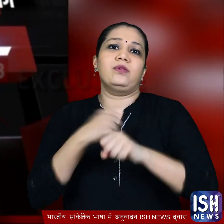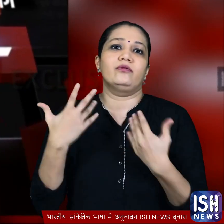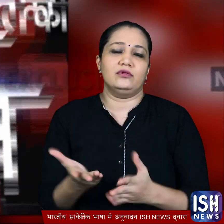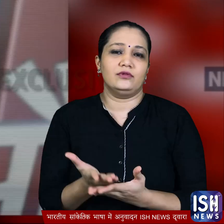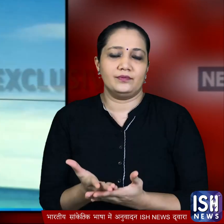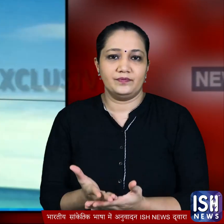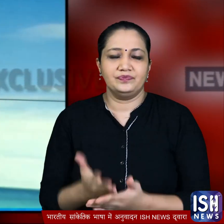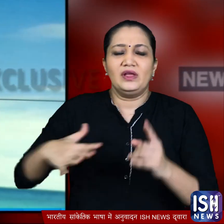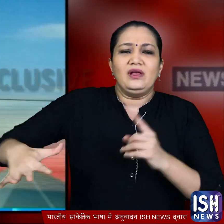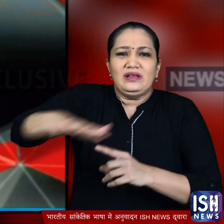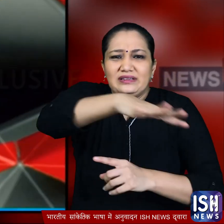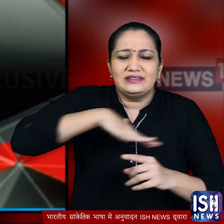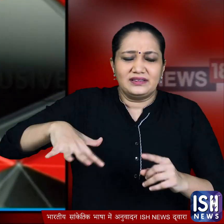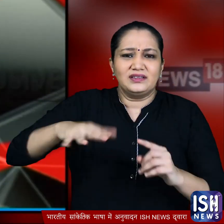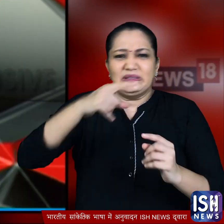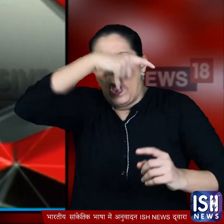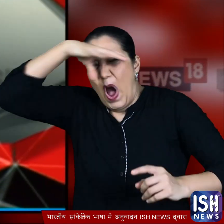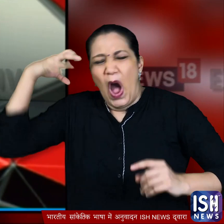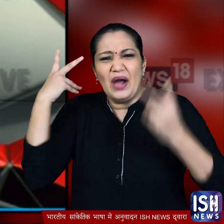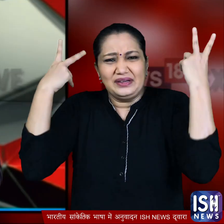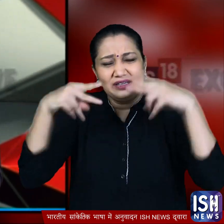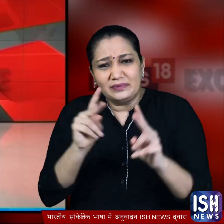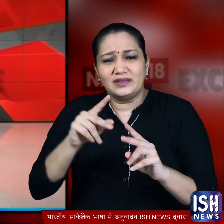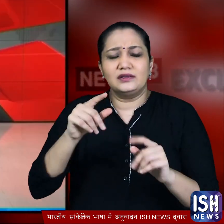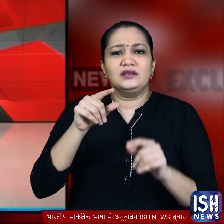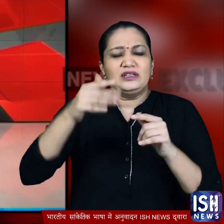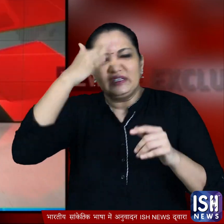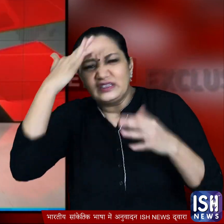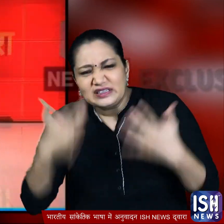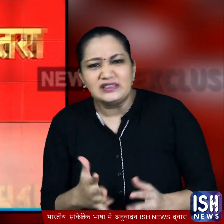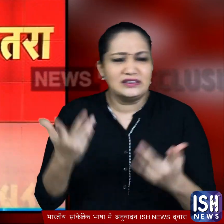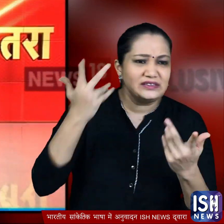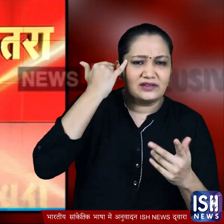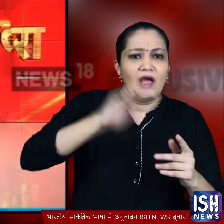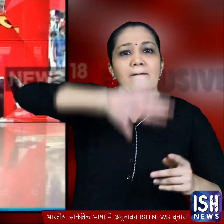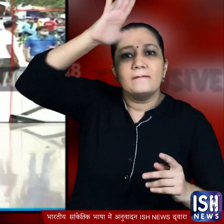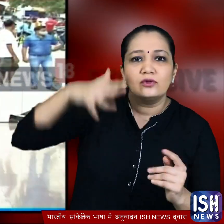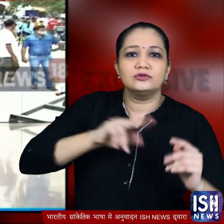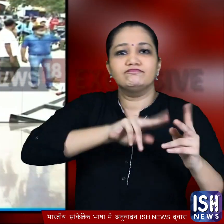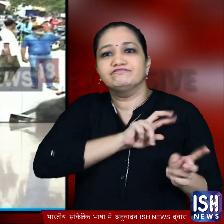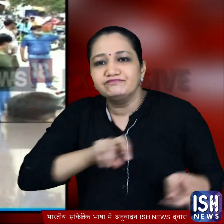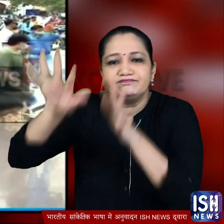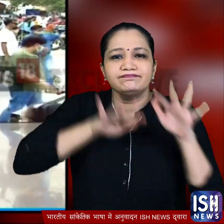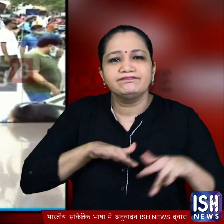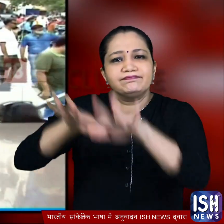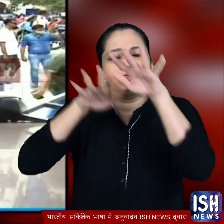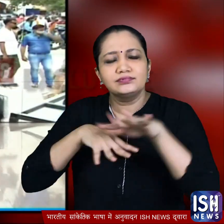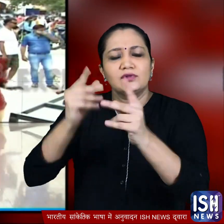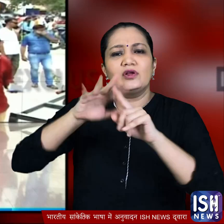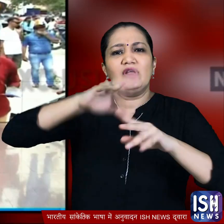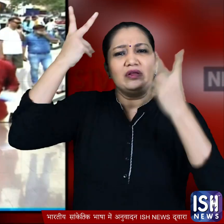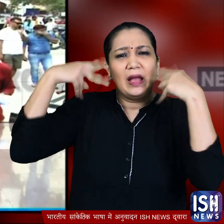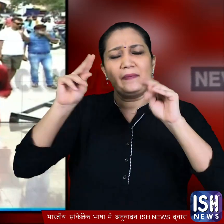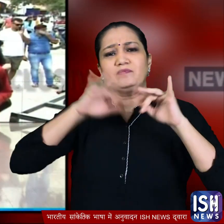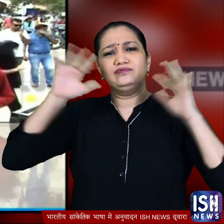लिया। मैदानी इलाकों में पड़ रही झुलसाने वाली गर्मी से पीछा छुड़ाने के लिए लोग पहाड़ी इलाकों में पहुंच रहे हैं, जिससे उन जगहों पर